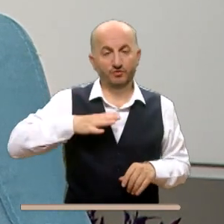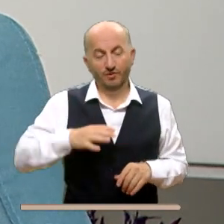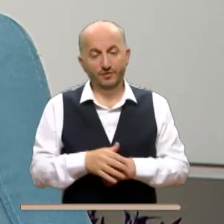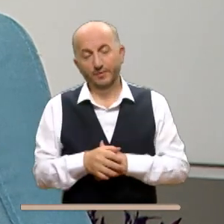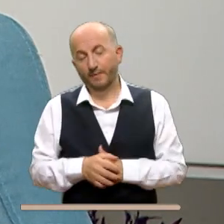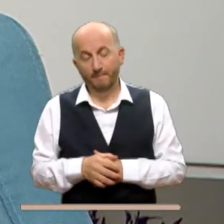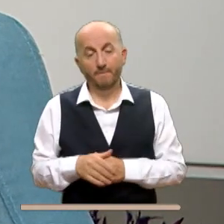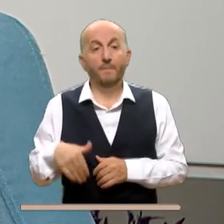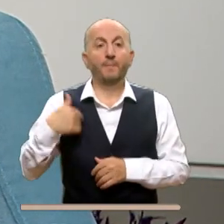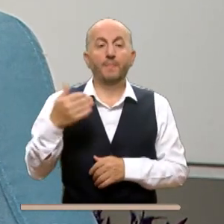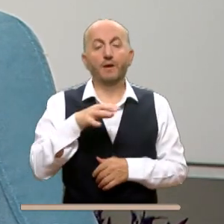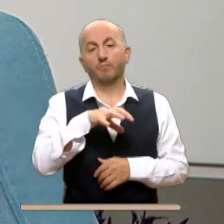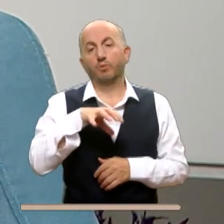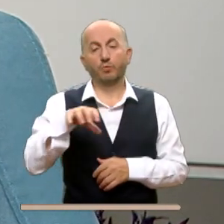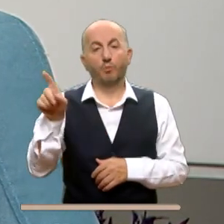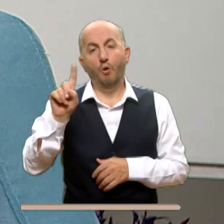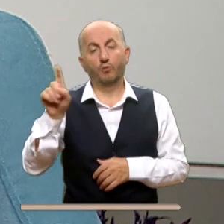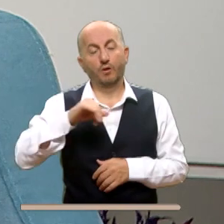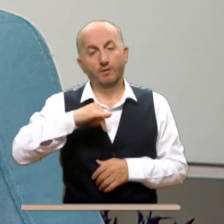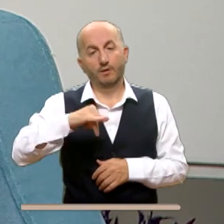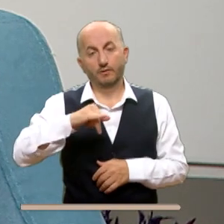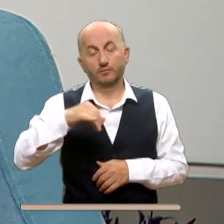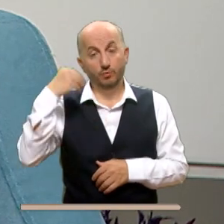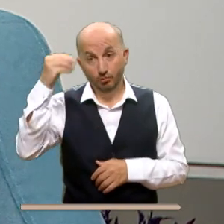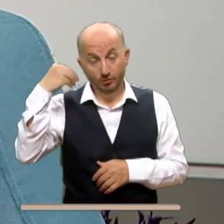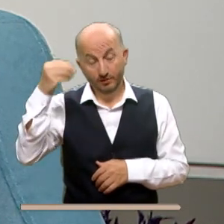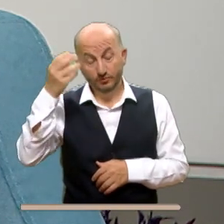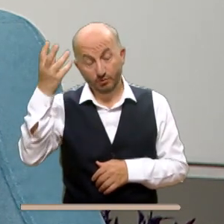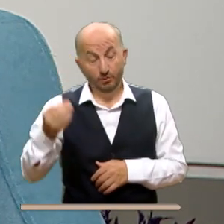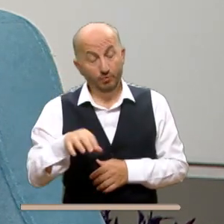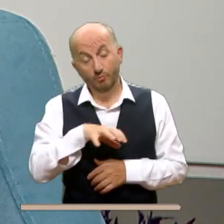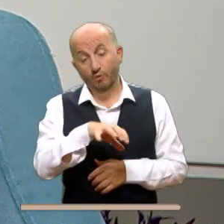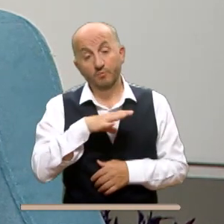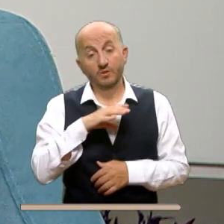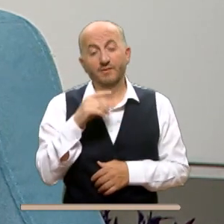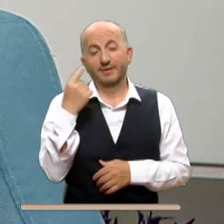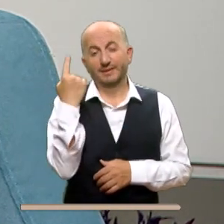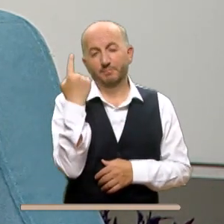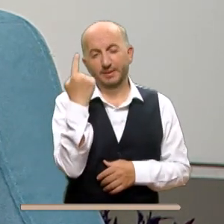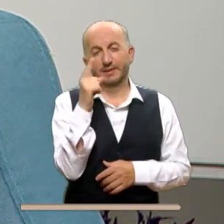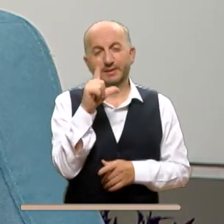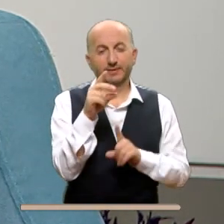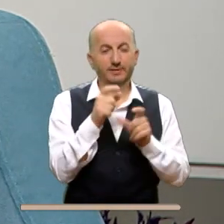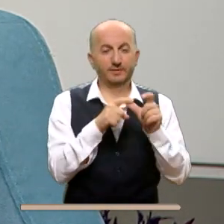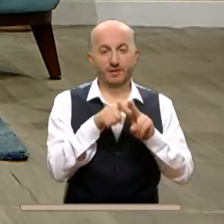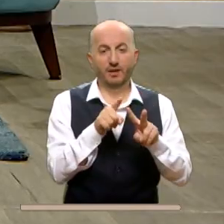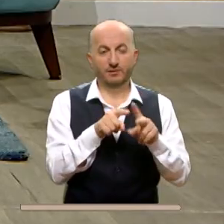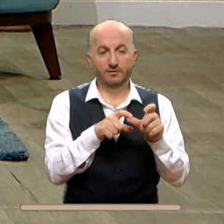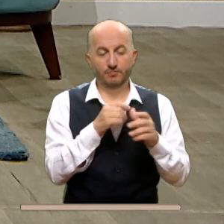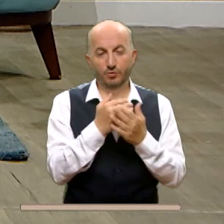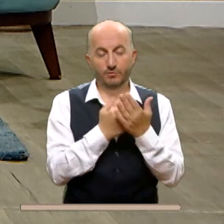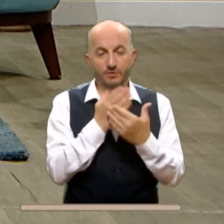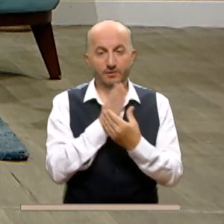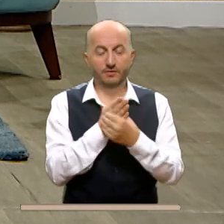şekilde. Diğer bölümlerde 10'a yakın hocalarımızın olduğu bölümler var. Tek bir lisans programında derse giriyorlar.